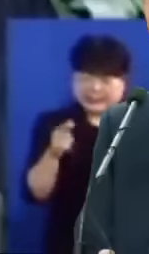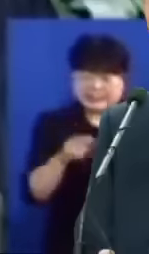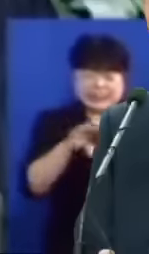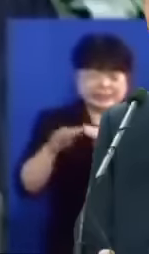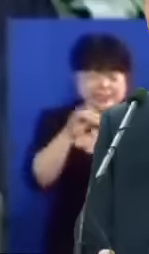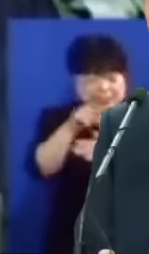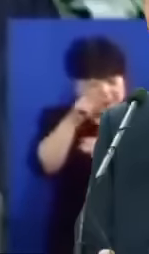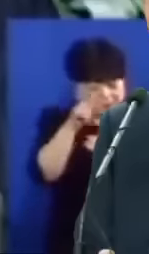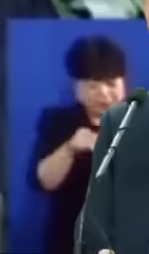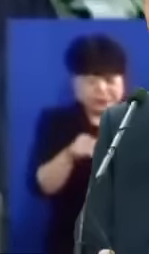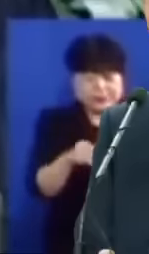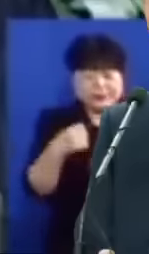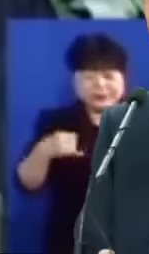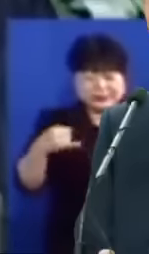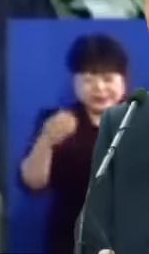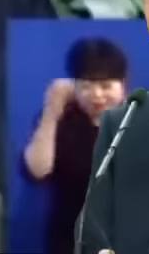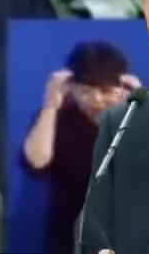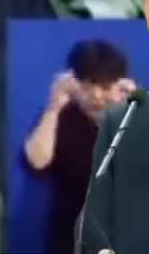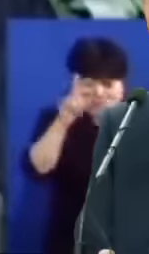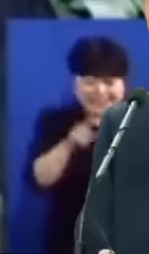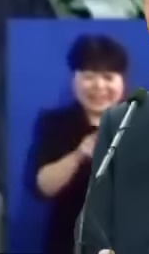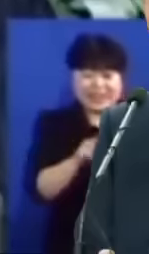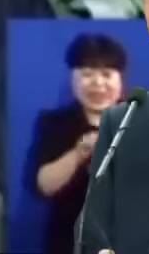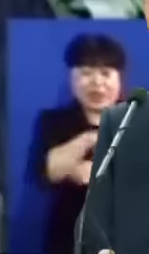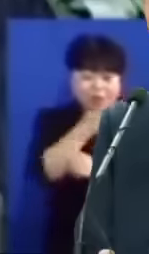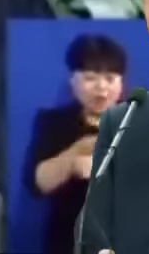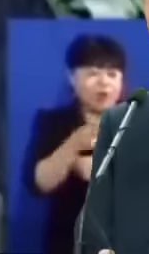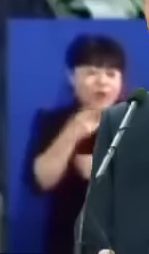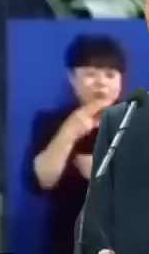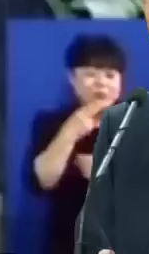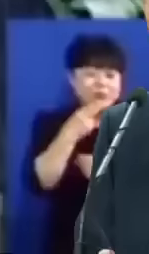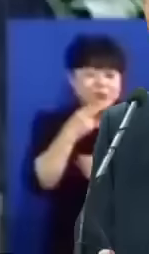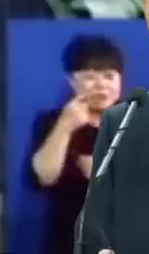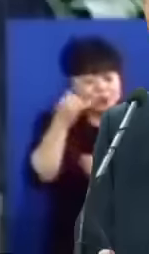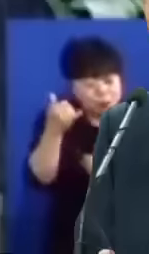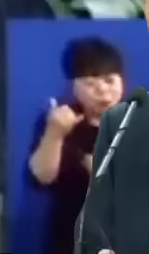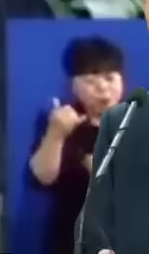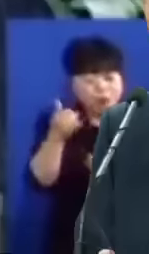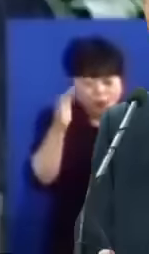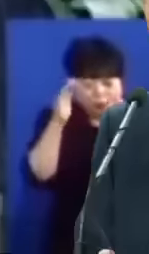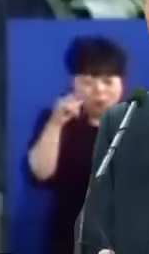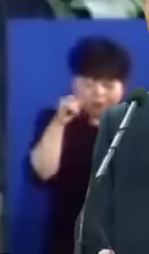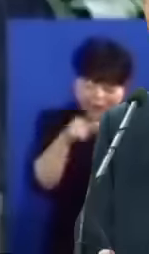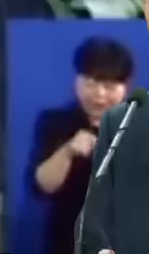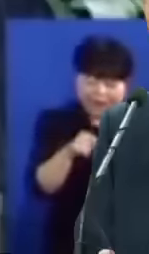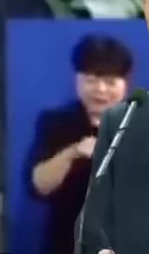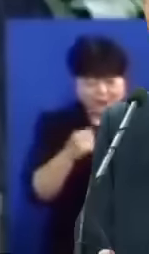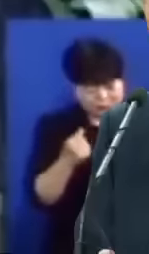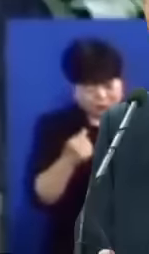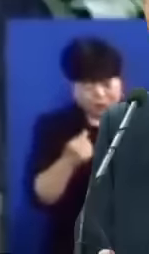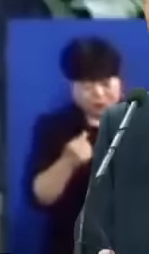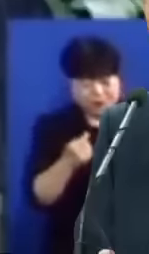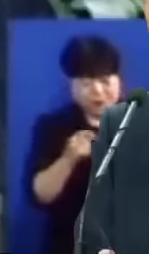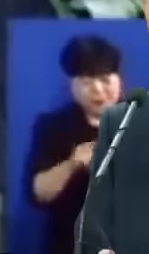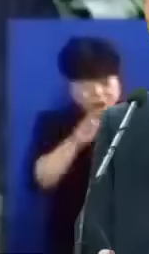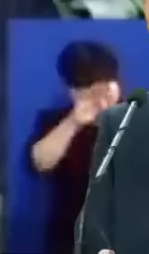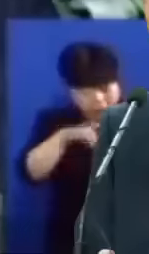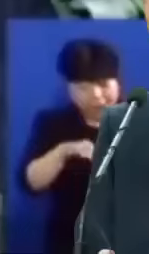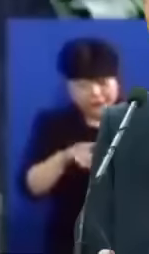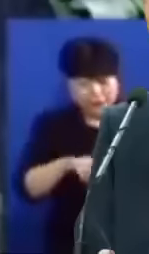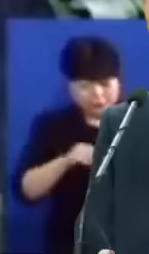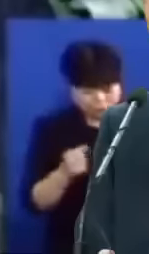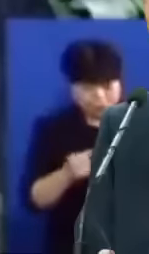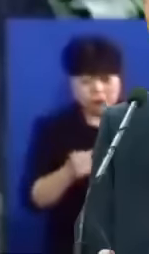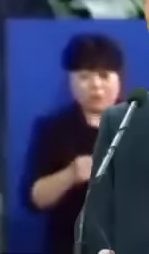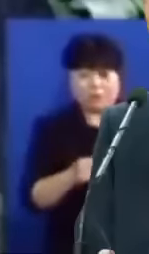가정에서도 자식이 어릴 때는 축구 행사를 안 합니다. 부모가 공부하라면 하고 몇 시에 오라면 오고 가라면 가고